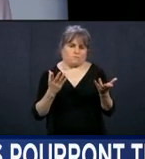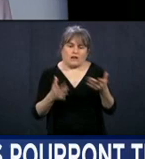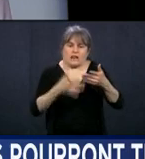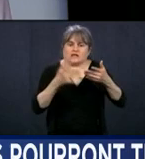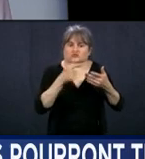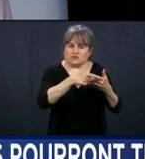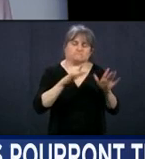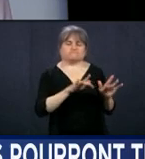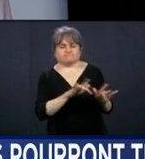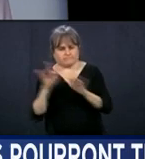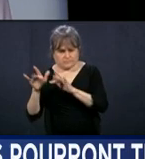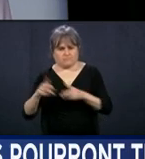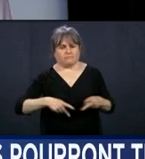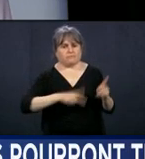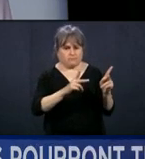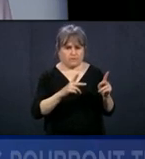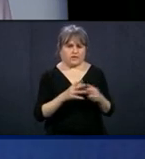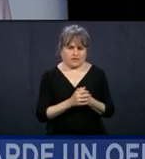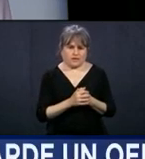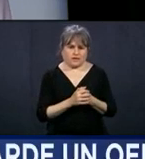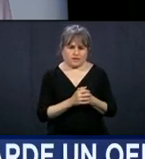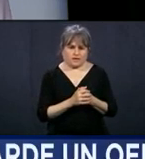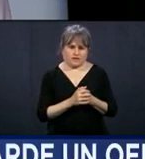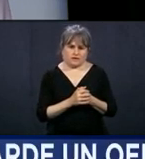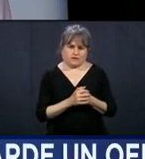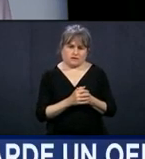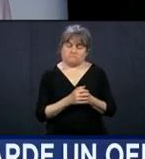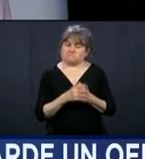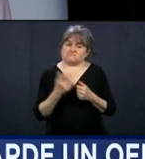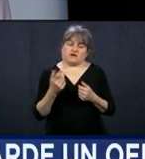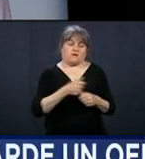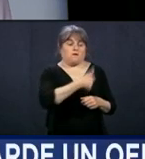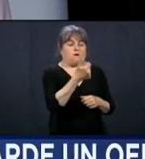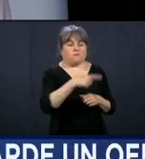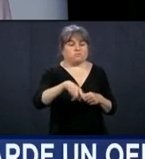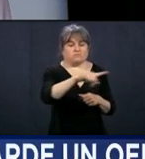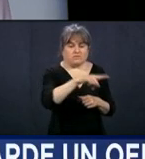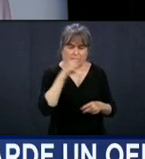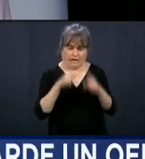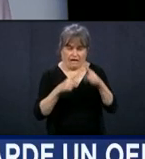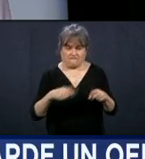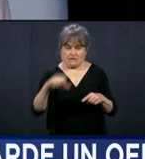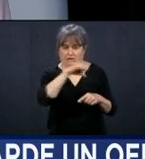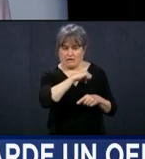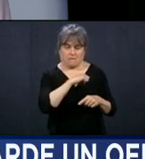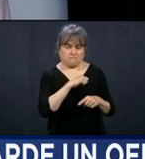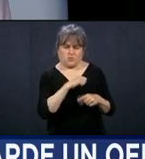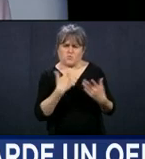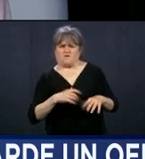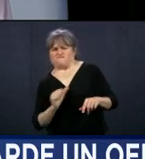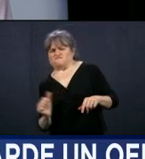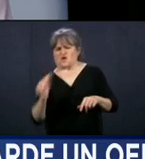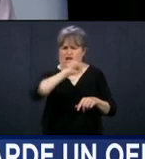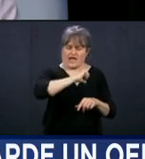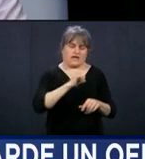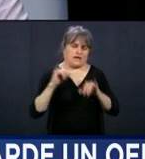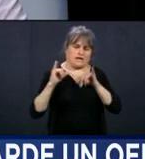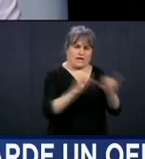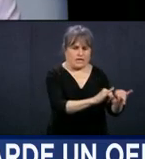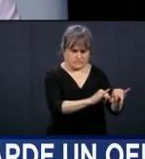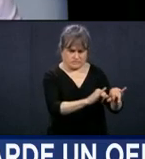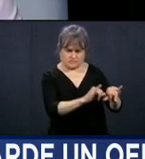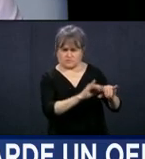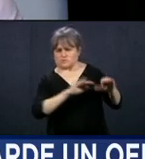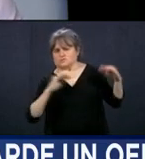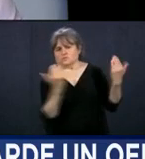contre la personne, ne pourront pas sortir des établissements de détention. Je veux être très, très claire là-dessus. Mais